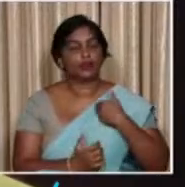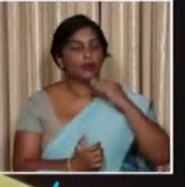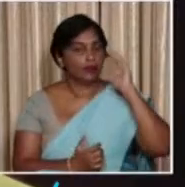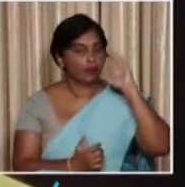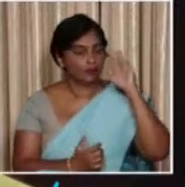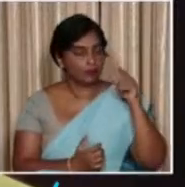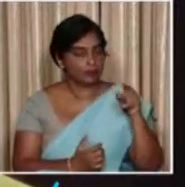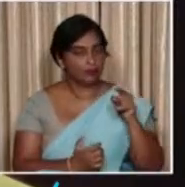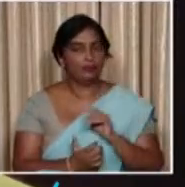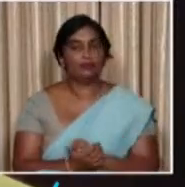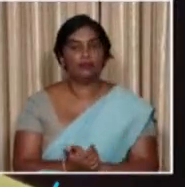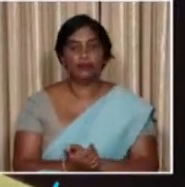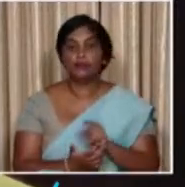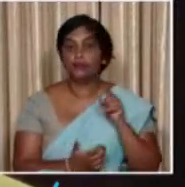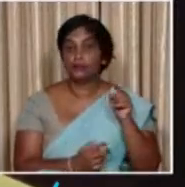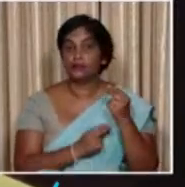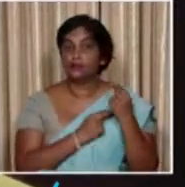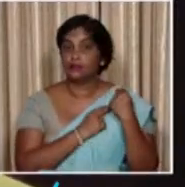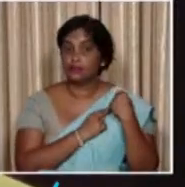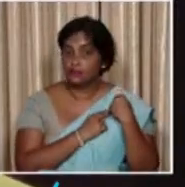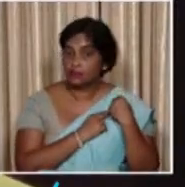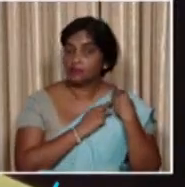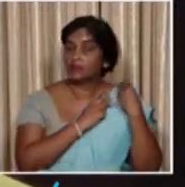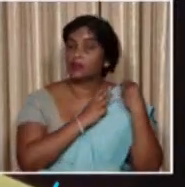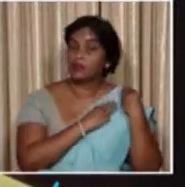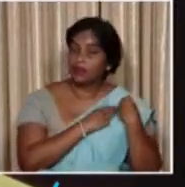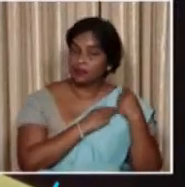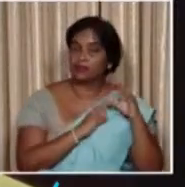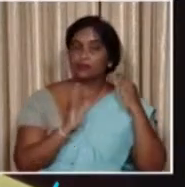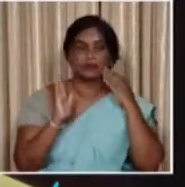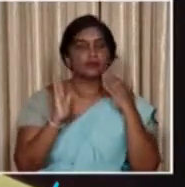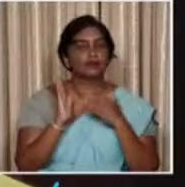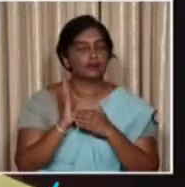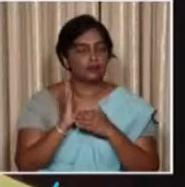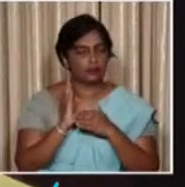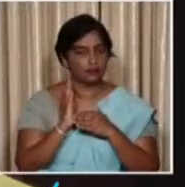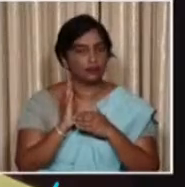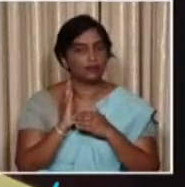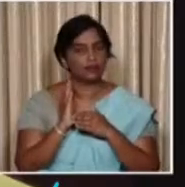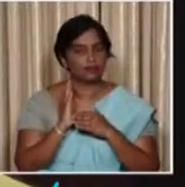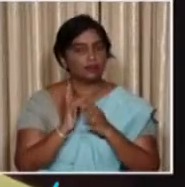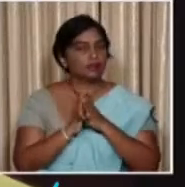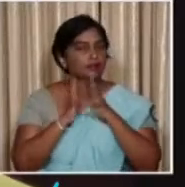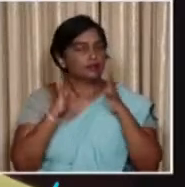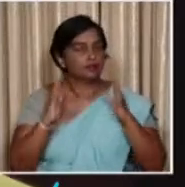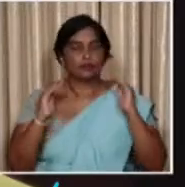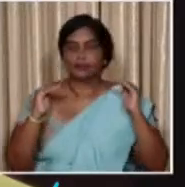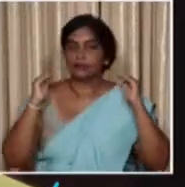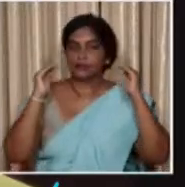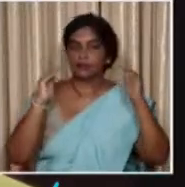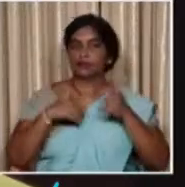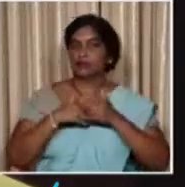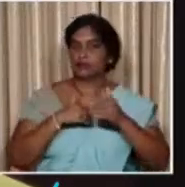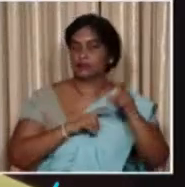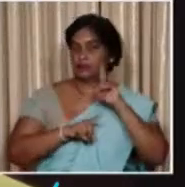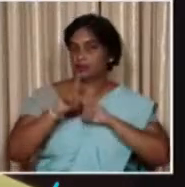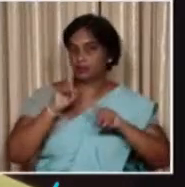විශේෂයෙන්ම එයට වගකීම සහ වගවීම පිළිබඳව ඉතාමත් මෙහෙලින් මේ කාලේ කතා